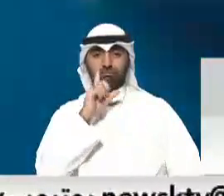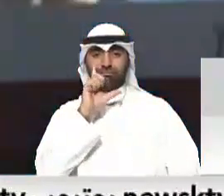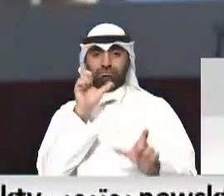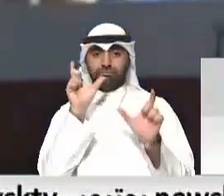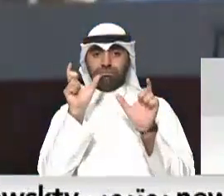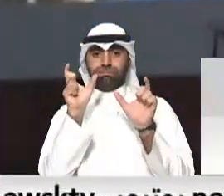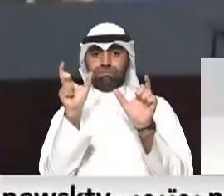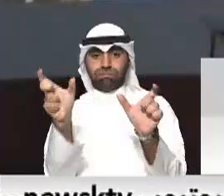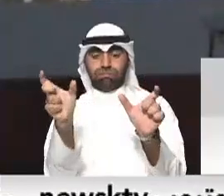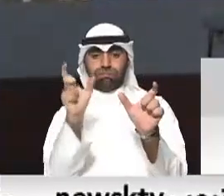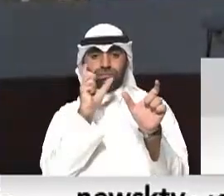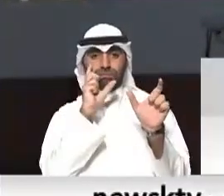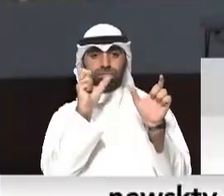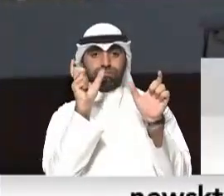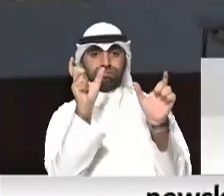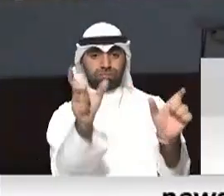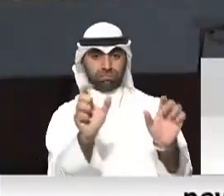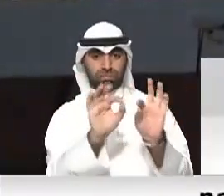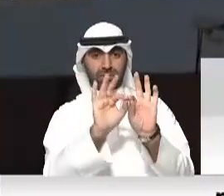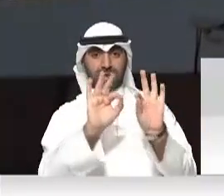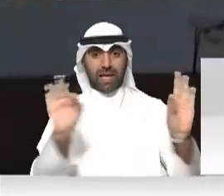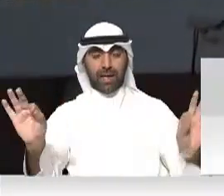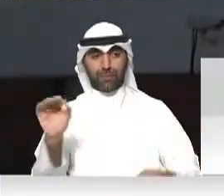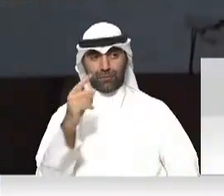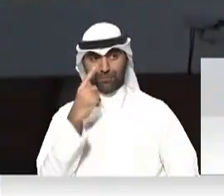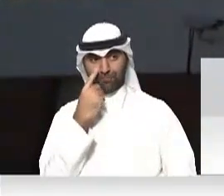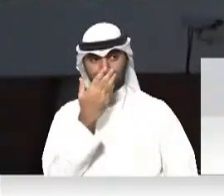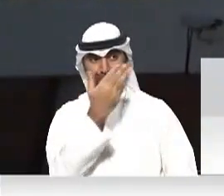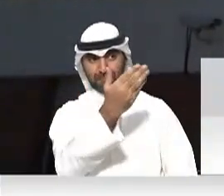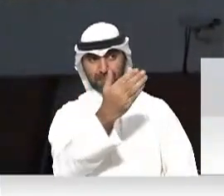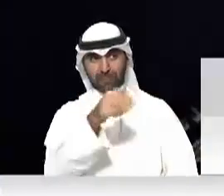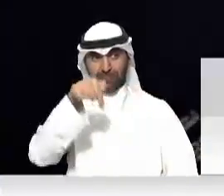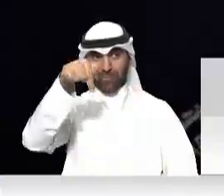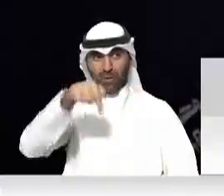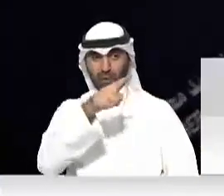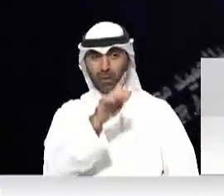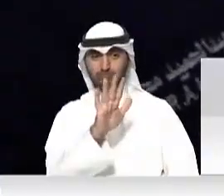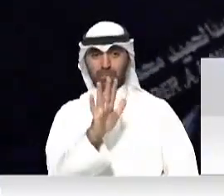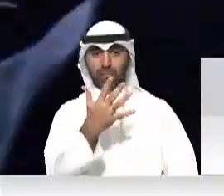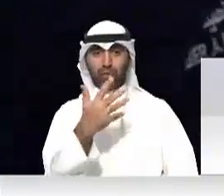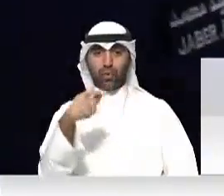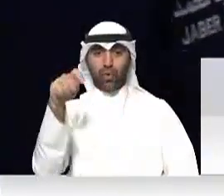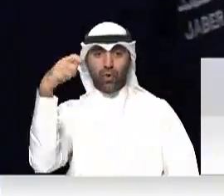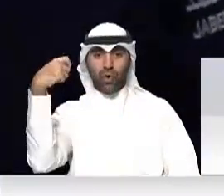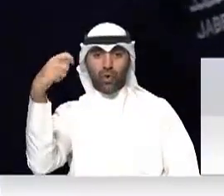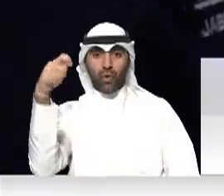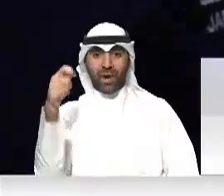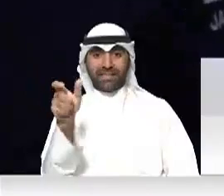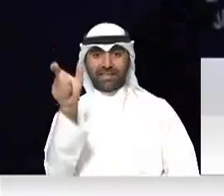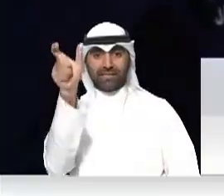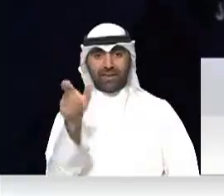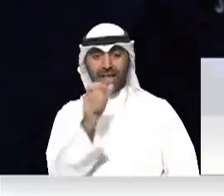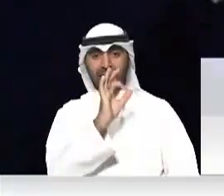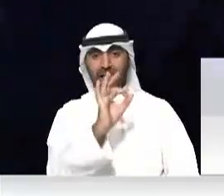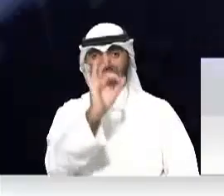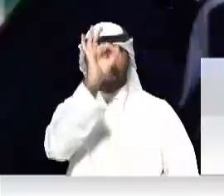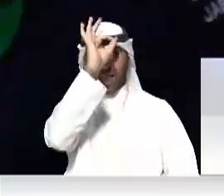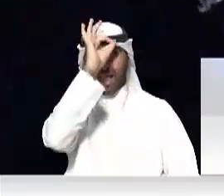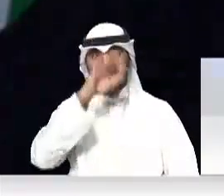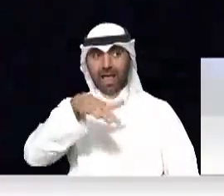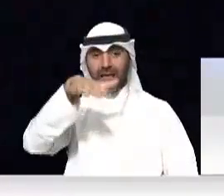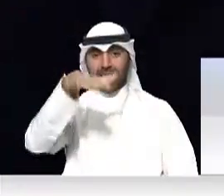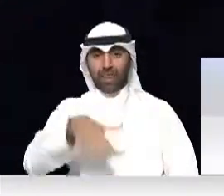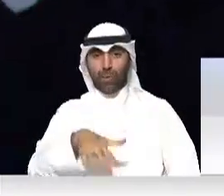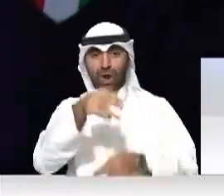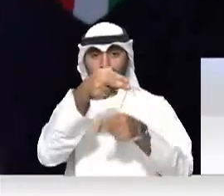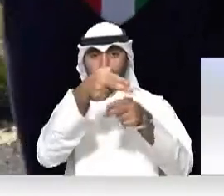الأحمد البحرية اليوم للإطلاع على إنجاز الأعمال التي كانت متوقفة سابقا وتدشين 8 قطع تدخل